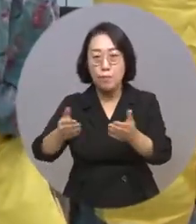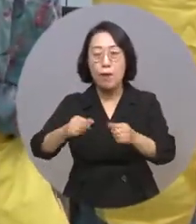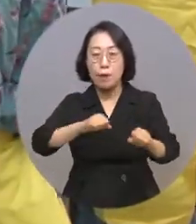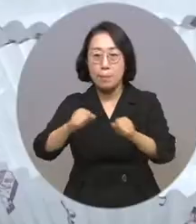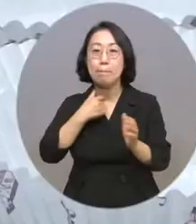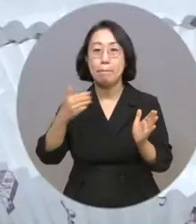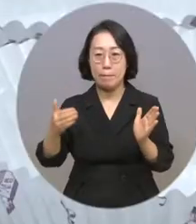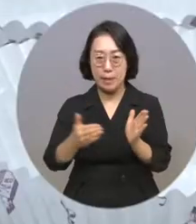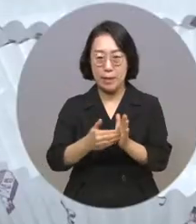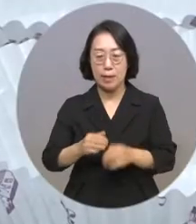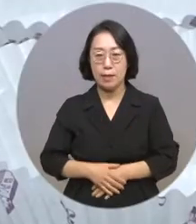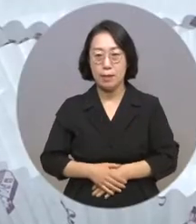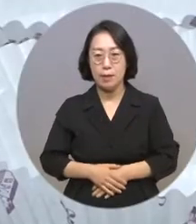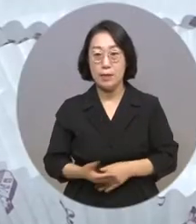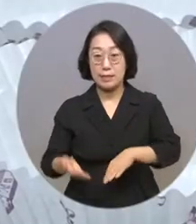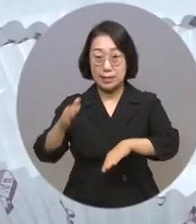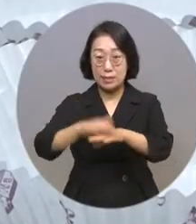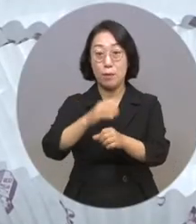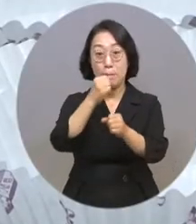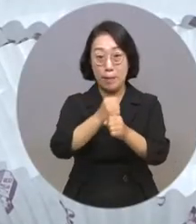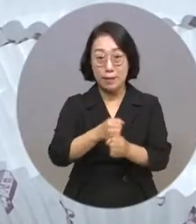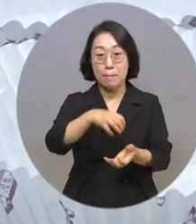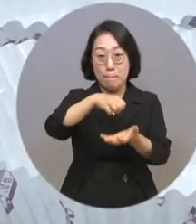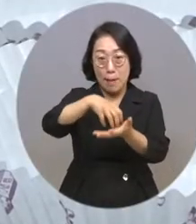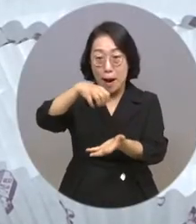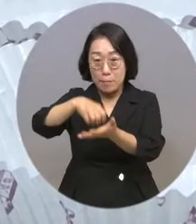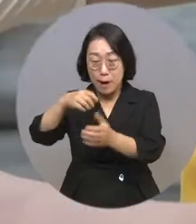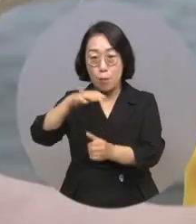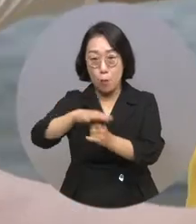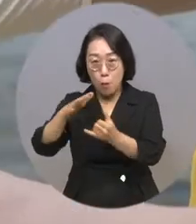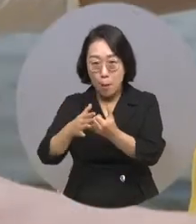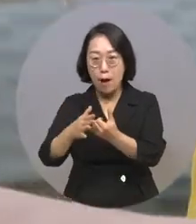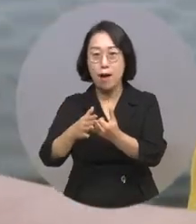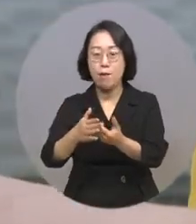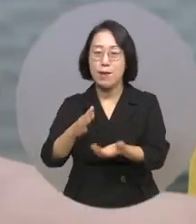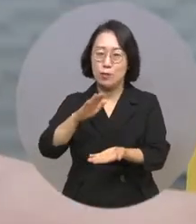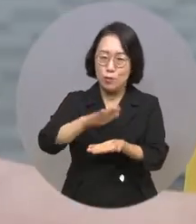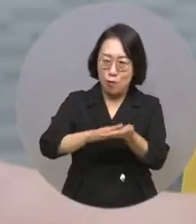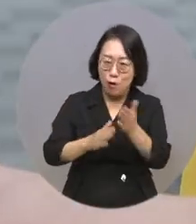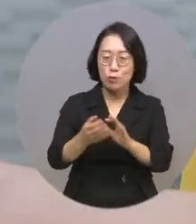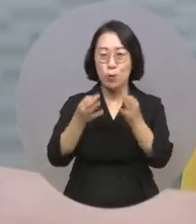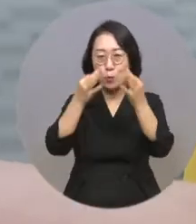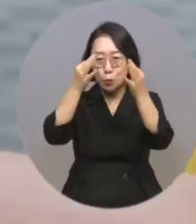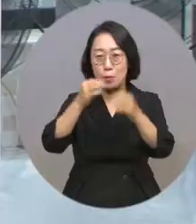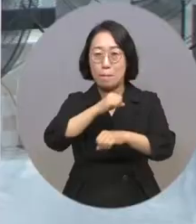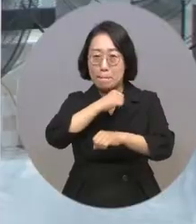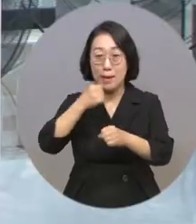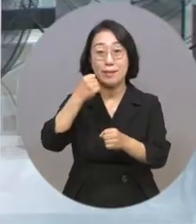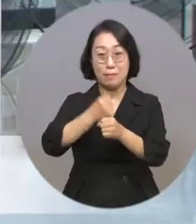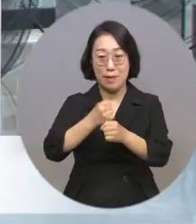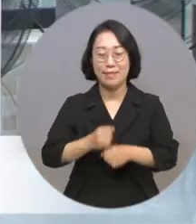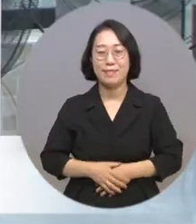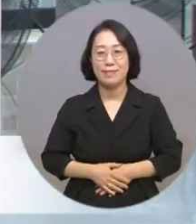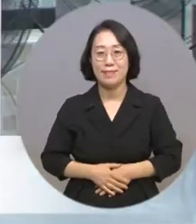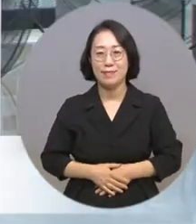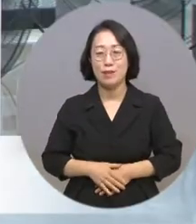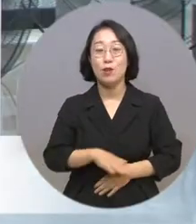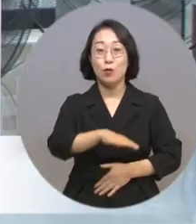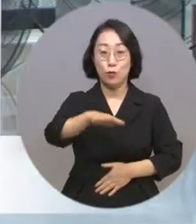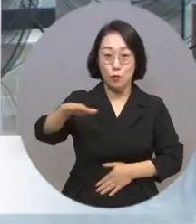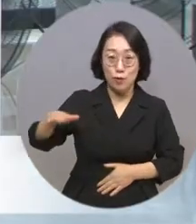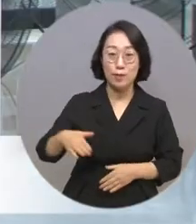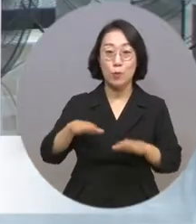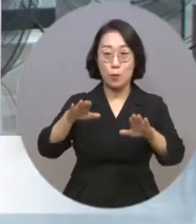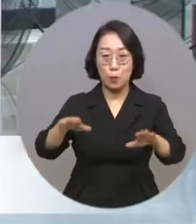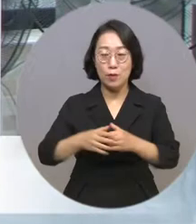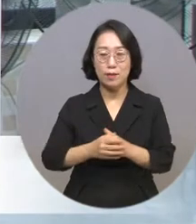실시했습니다. 직접 손으로 만든 빵에 어린이들을 향한 마음과 정성을 다합니다. 네, 저희는 오늘